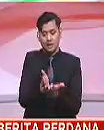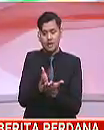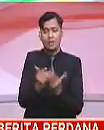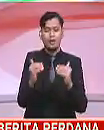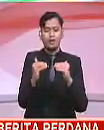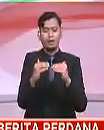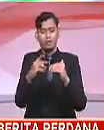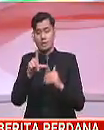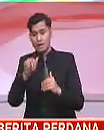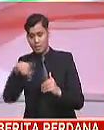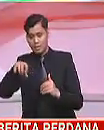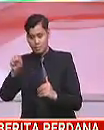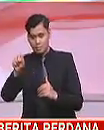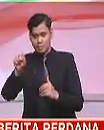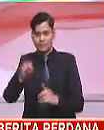ini.